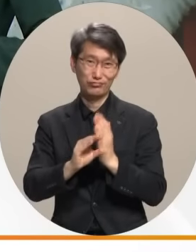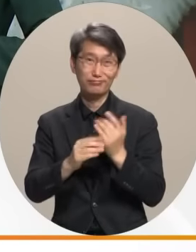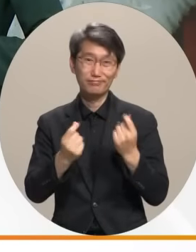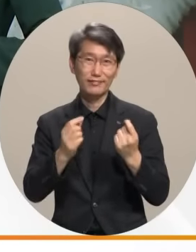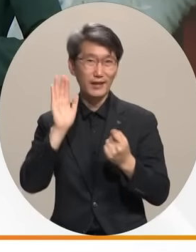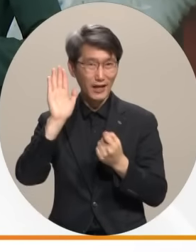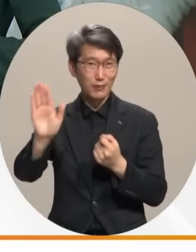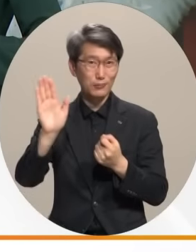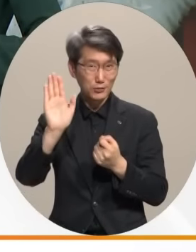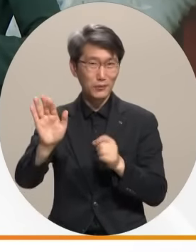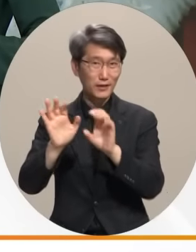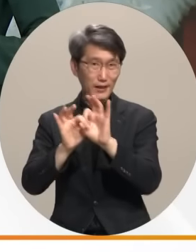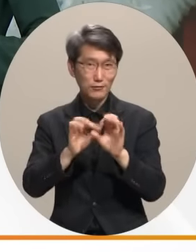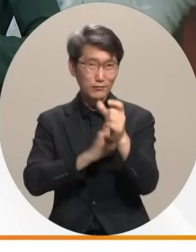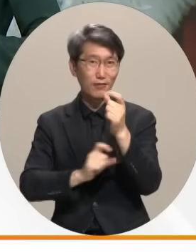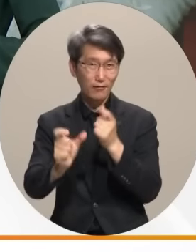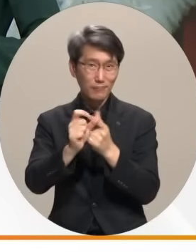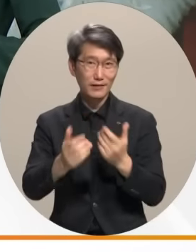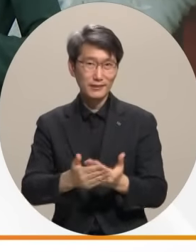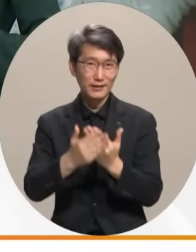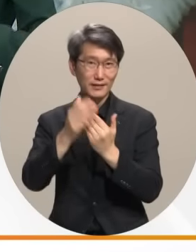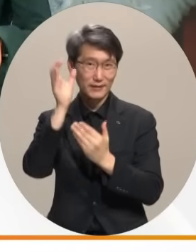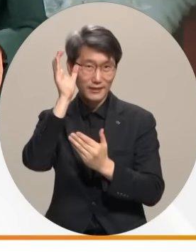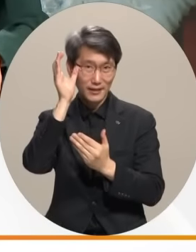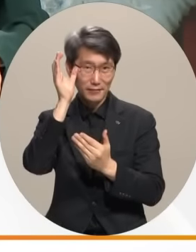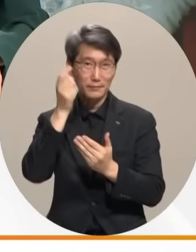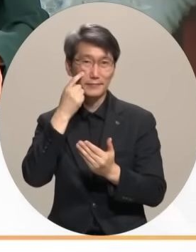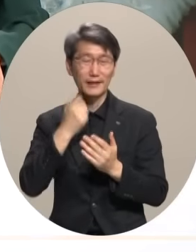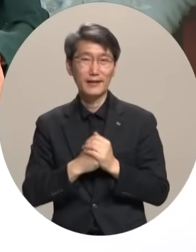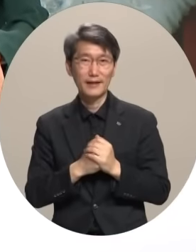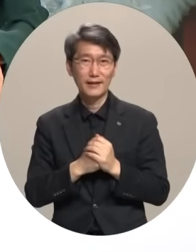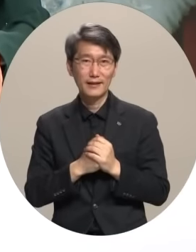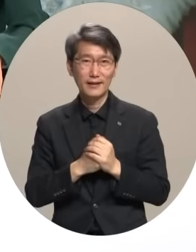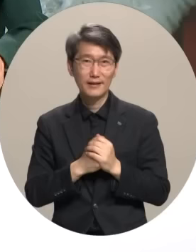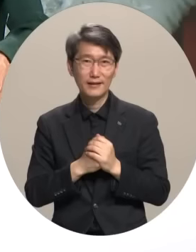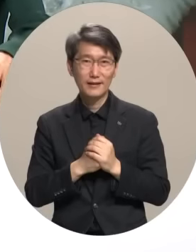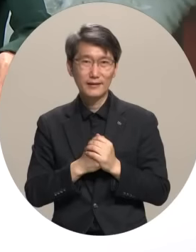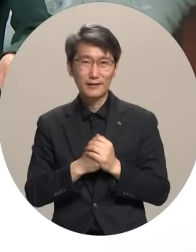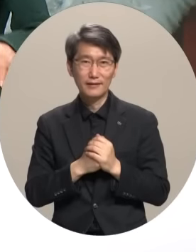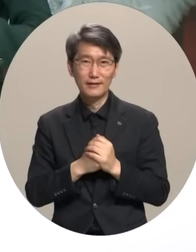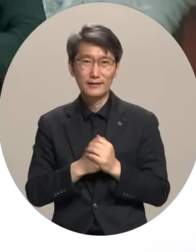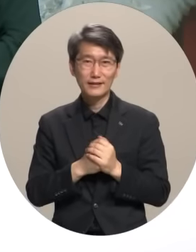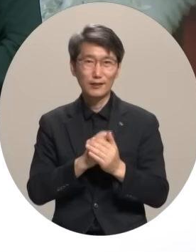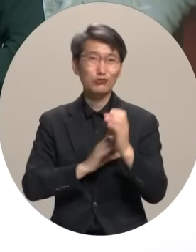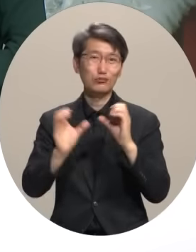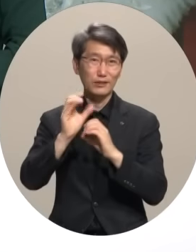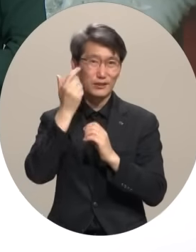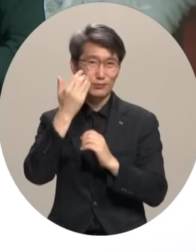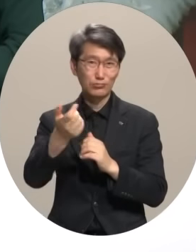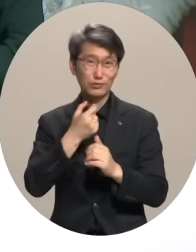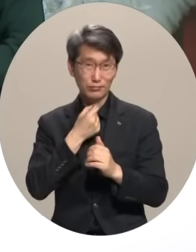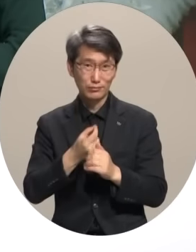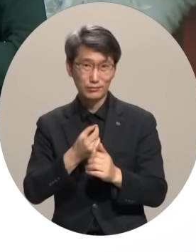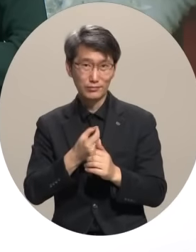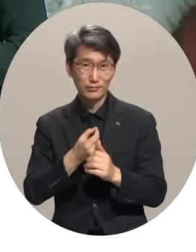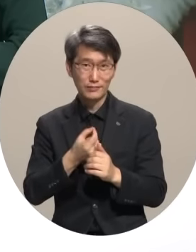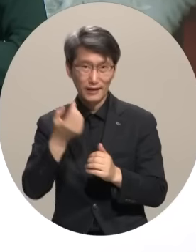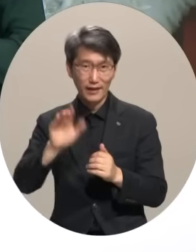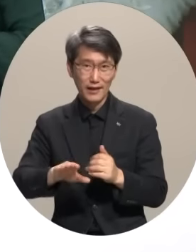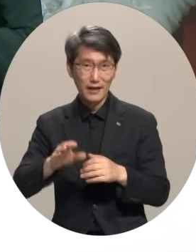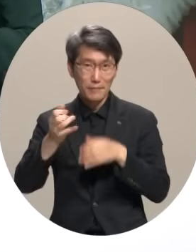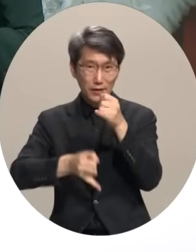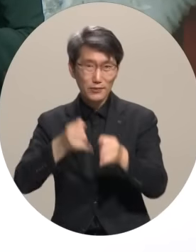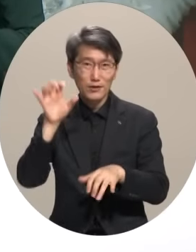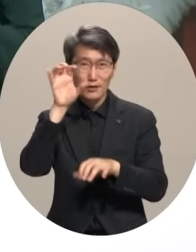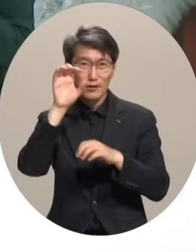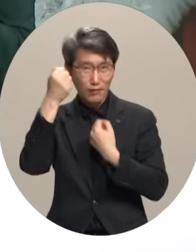수이고 앞으로도 더 발전을 하시기를 기원하겠습니다 저희가 뭐 예정에 없었지만 추가 질문 하나 드려보고 싶은데